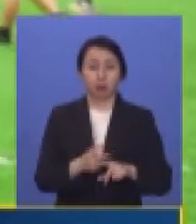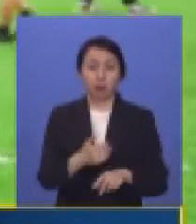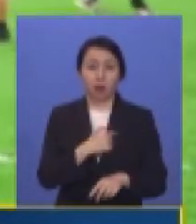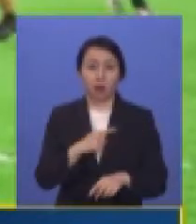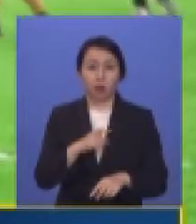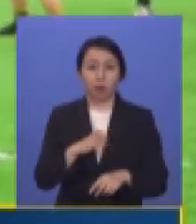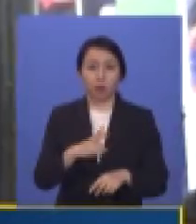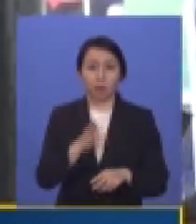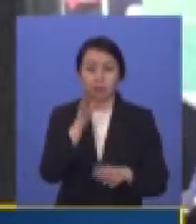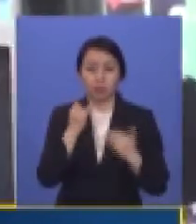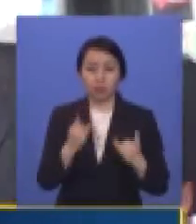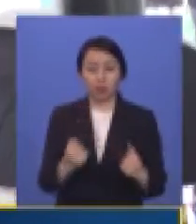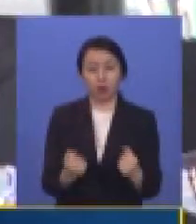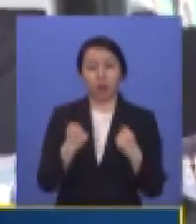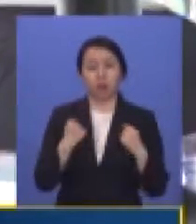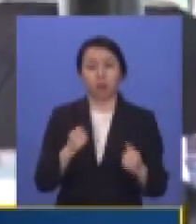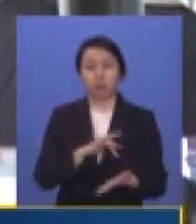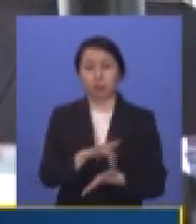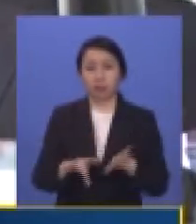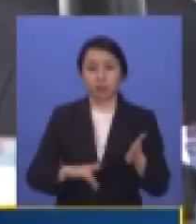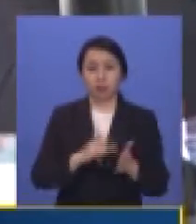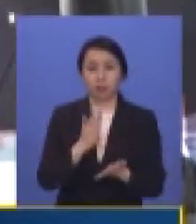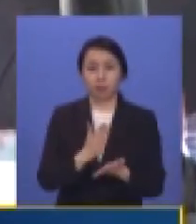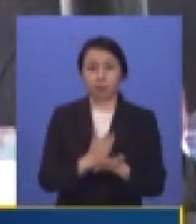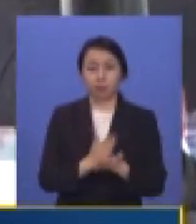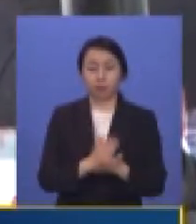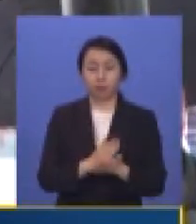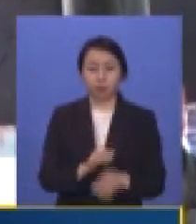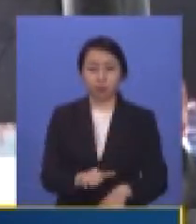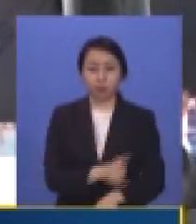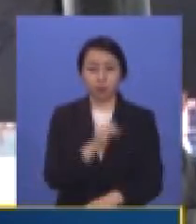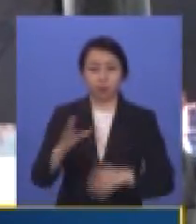хоккейные корты, современные физкультурно-оздоровительные центры. Устанавливаются